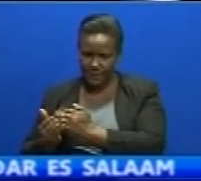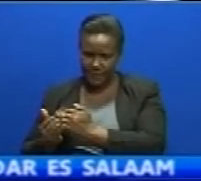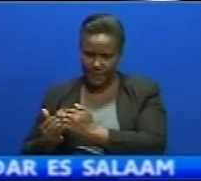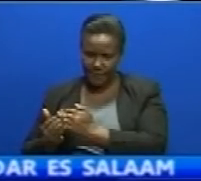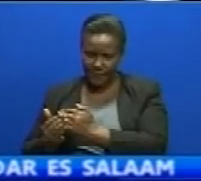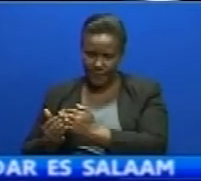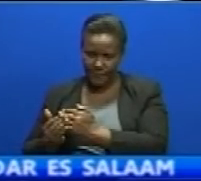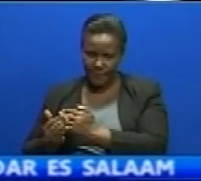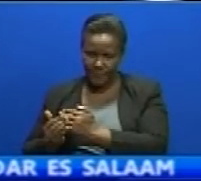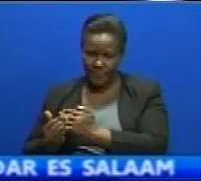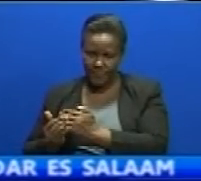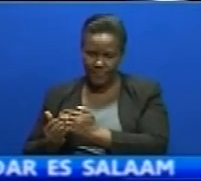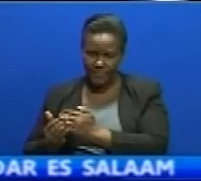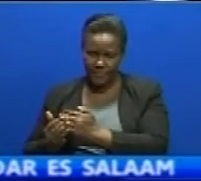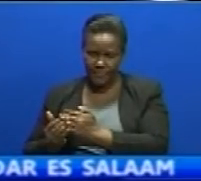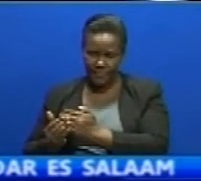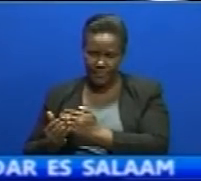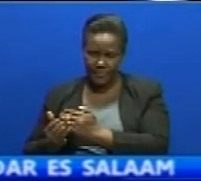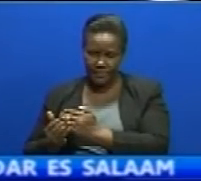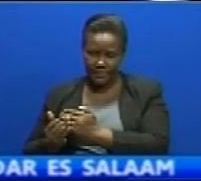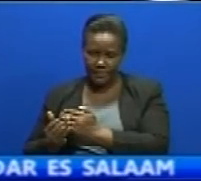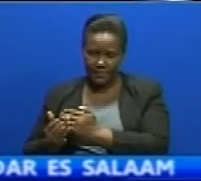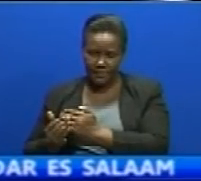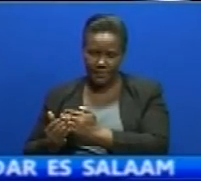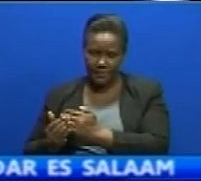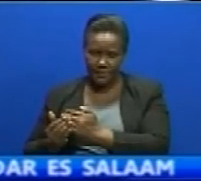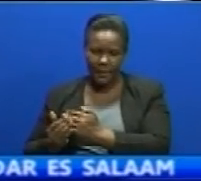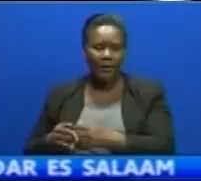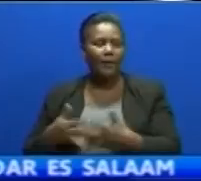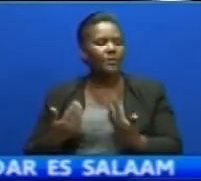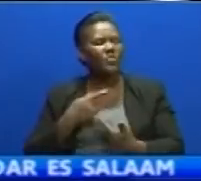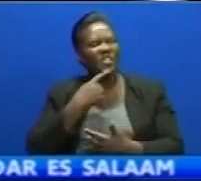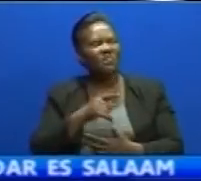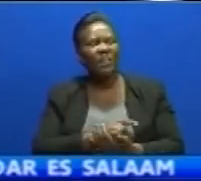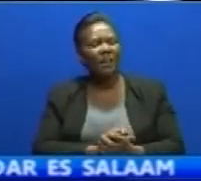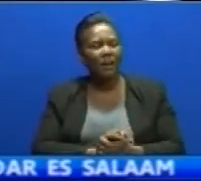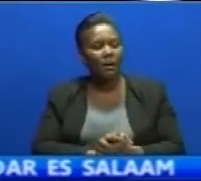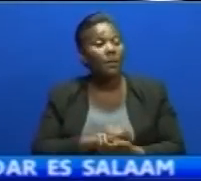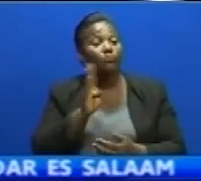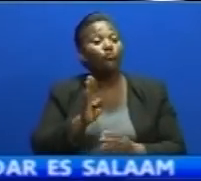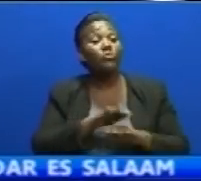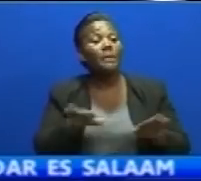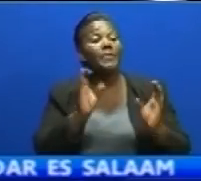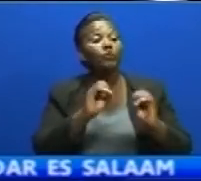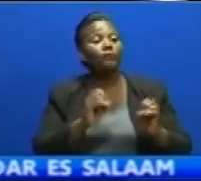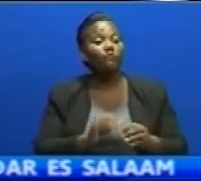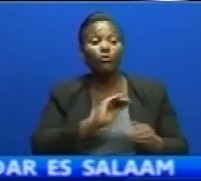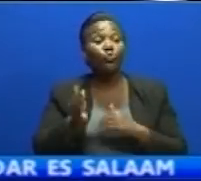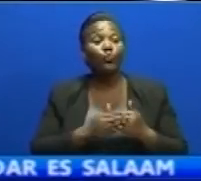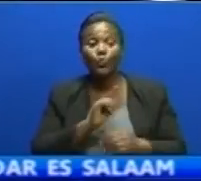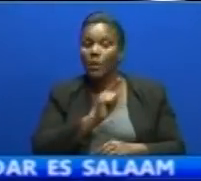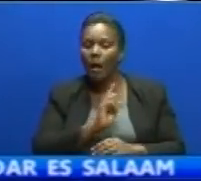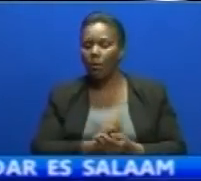moyo wanaitikia, wanaingiliwa, wanaambiwa kwamba Burundi hakujatulia, hivyo